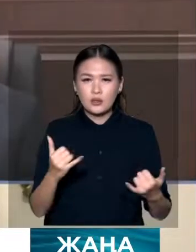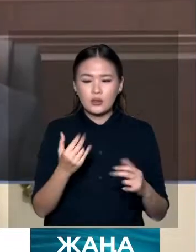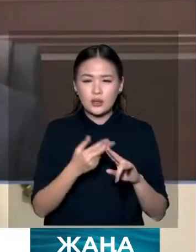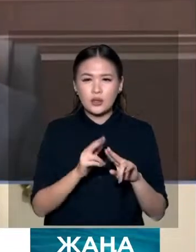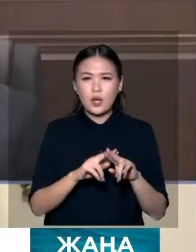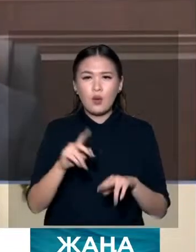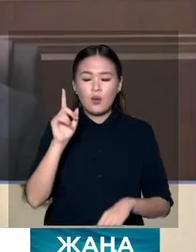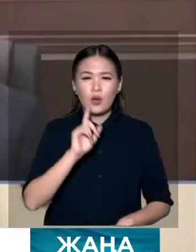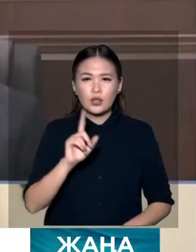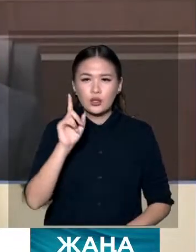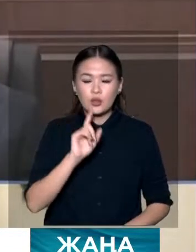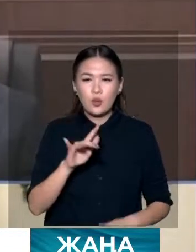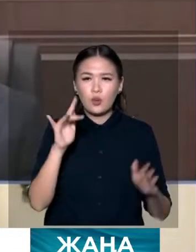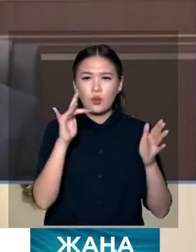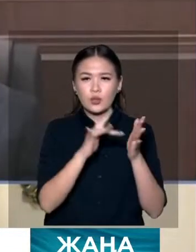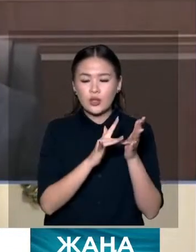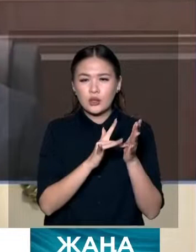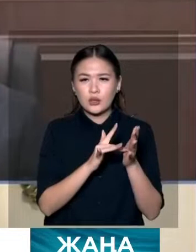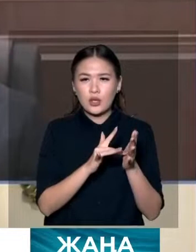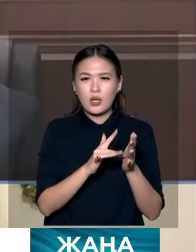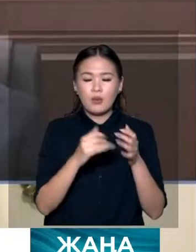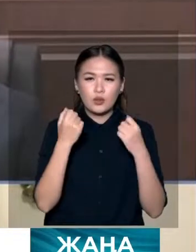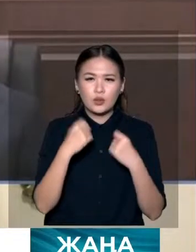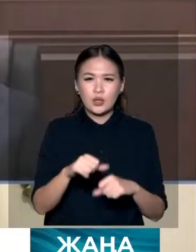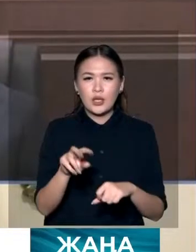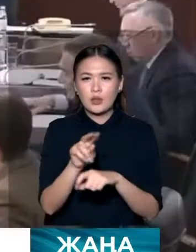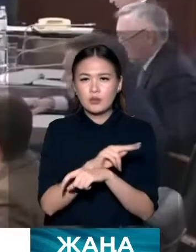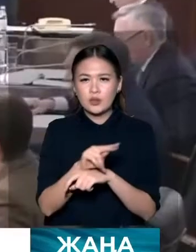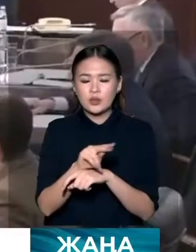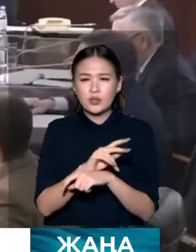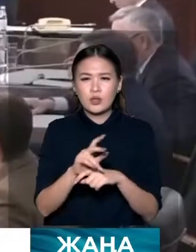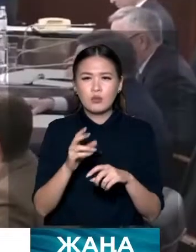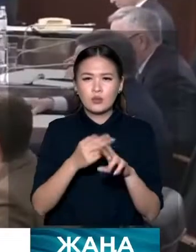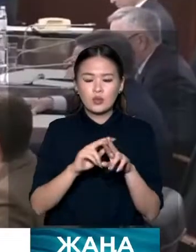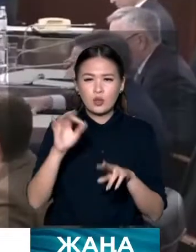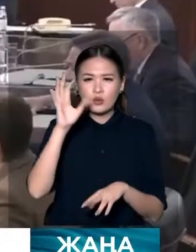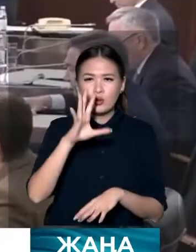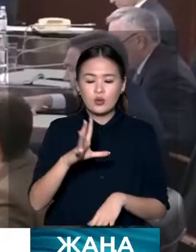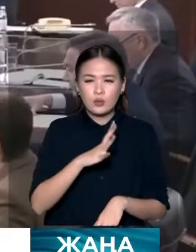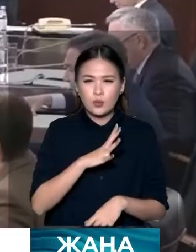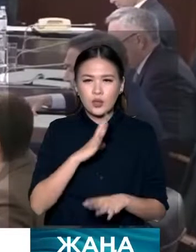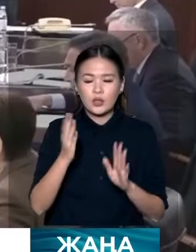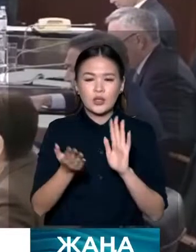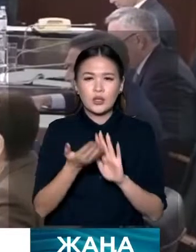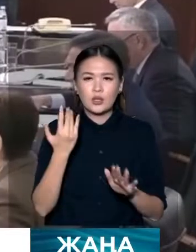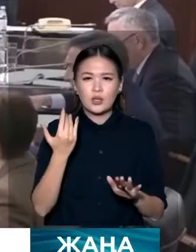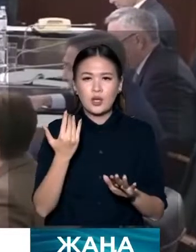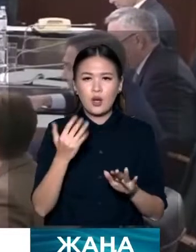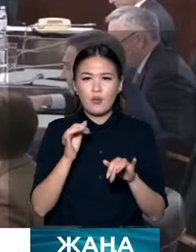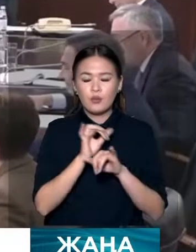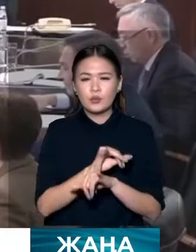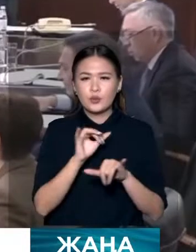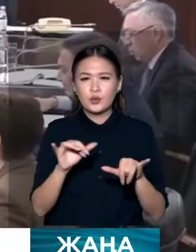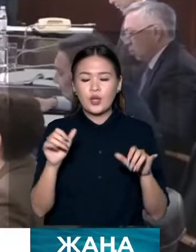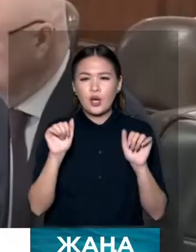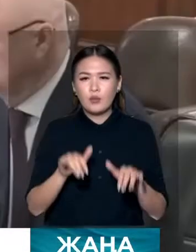және уақытша бейімдеу орталықтарын мәжбүрлеп емдеуге арналған наркологиялық мекемелер желісін кеңейту шараларын